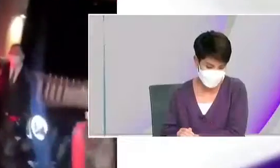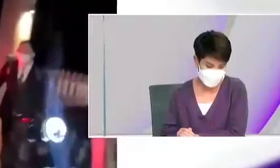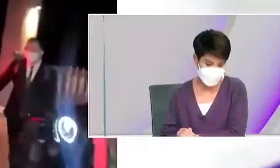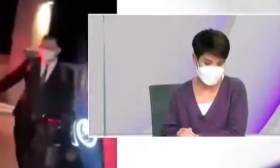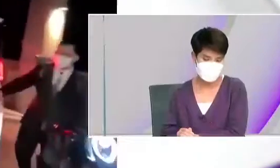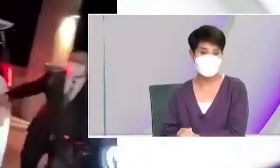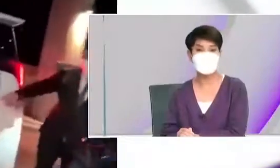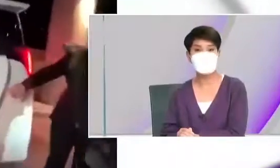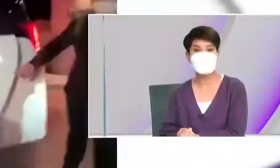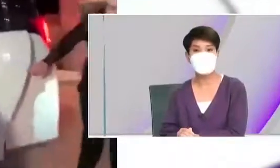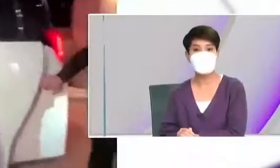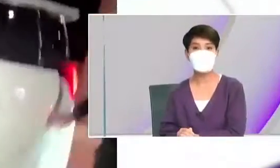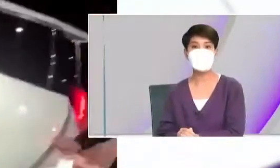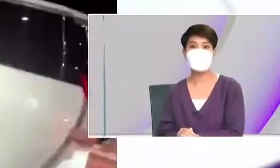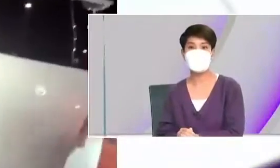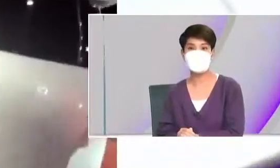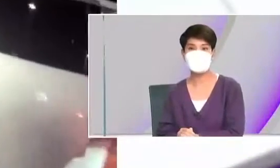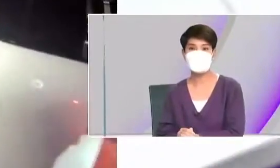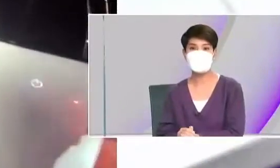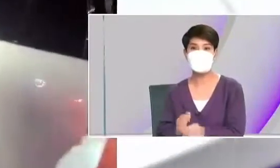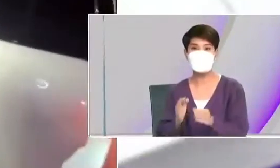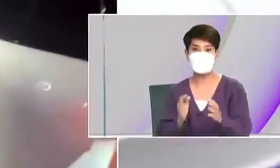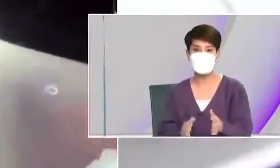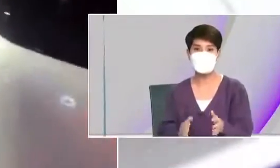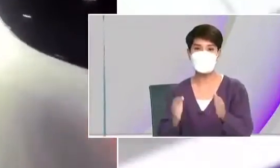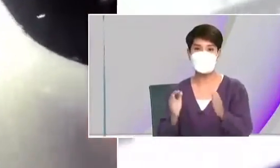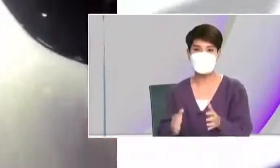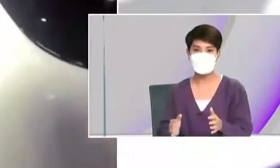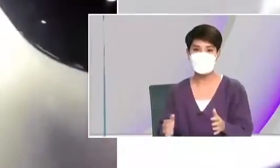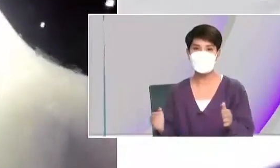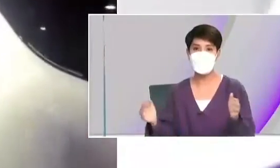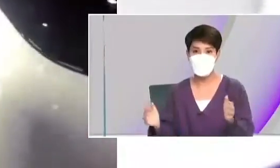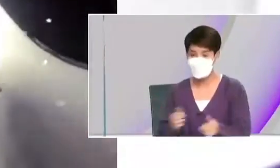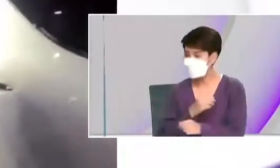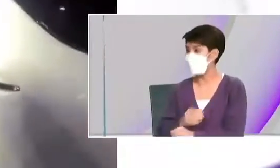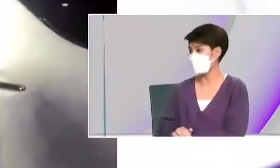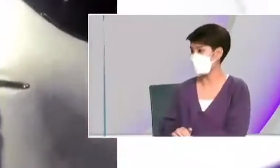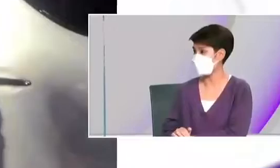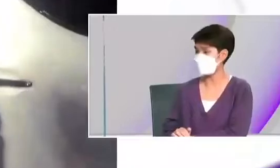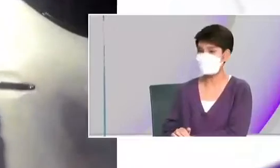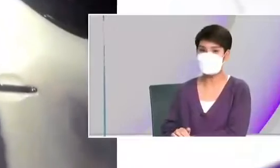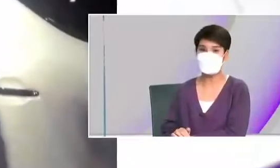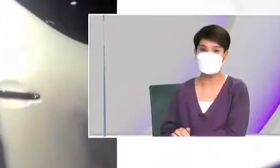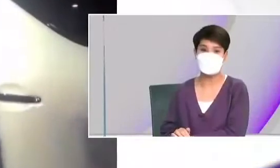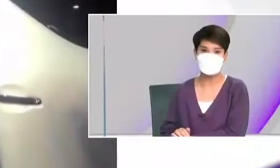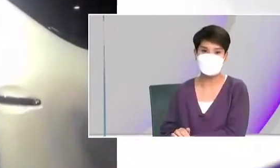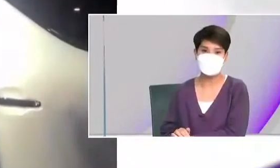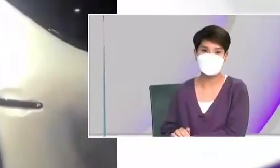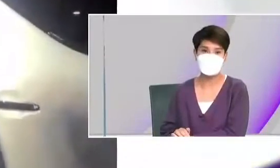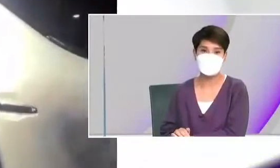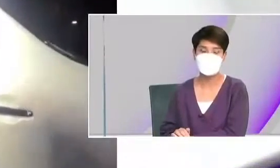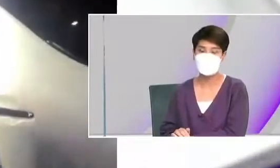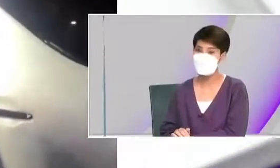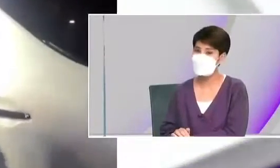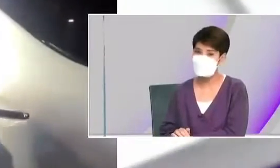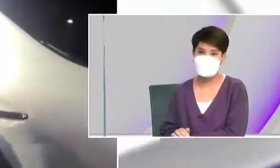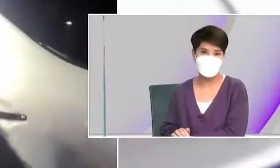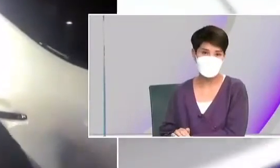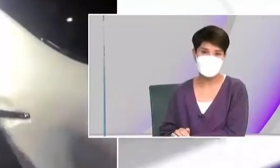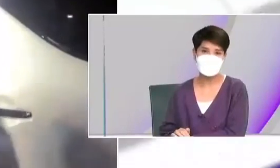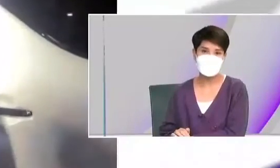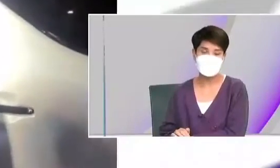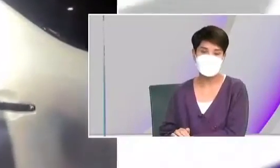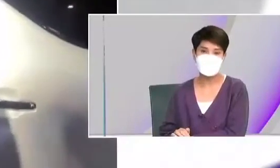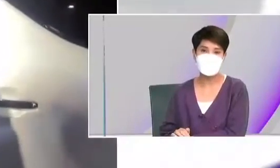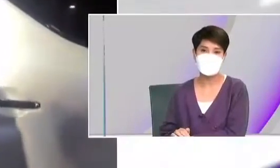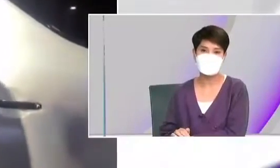แล้วก็แยกย้ายกันไปแล้วก็มีภาพที่คุณวราวุฒิกับคุณอนุทินโผล่เข้ากอดเข้าหากันเพื่อเป็นการยืนยันว่าไม่ได้มี